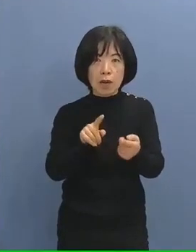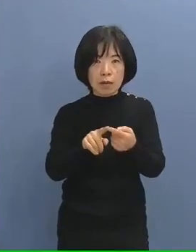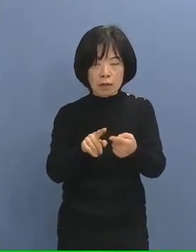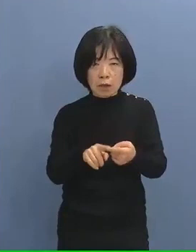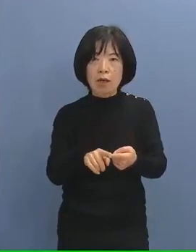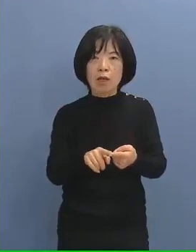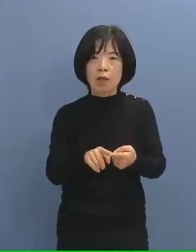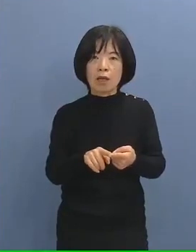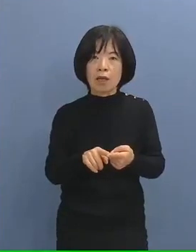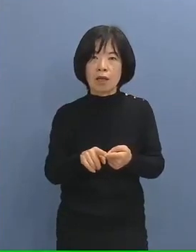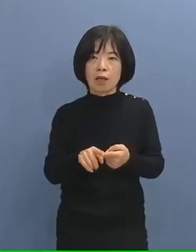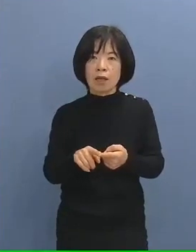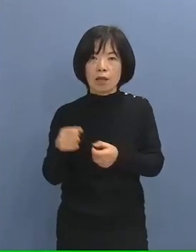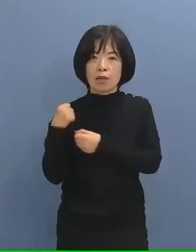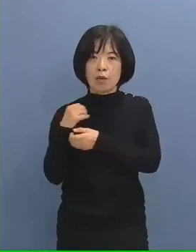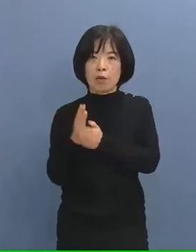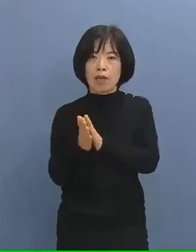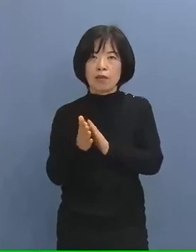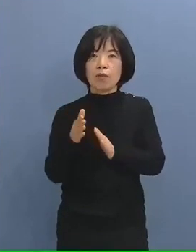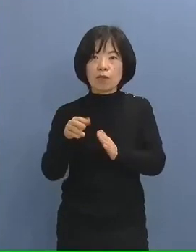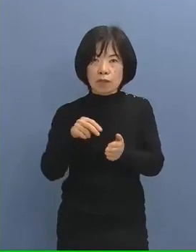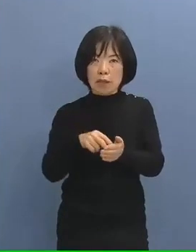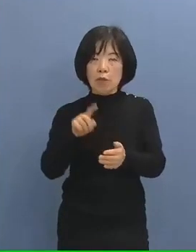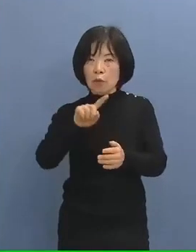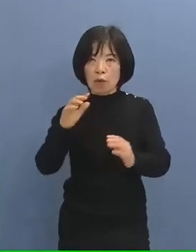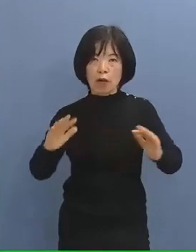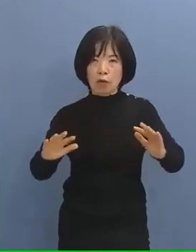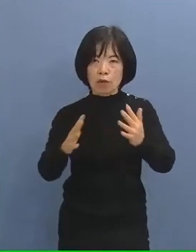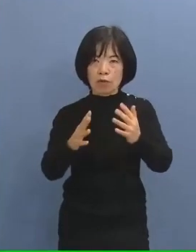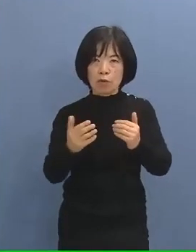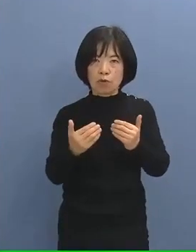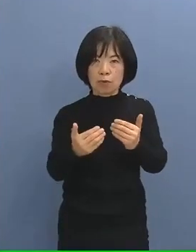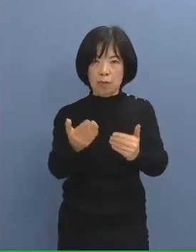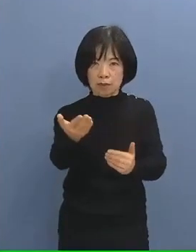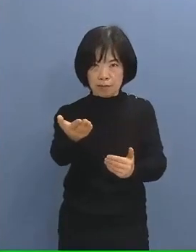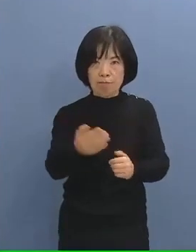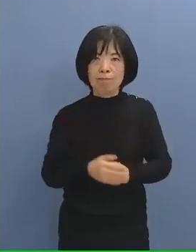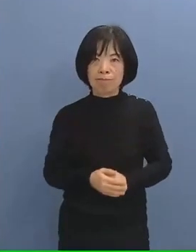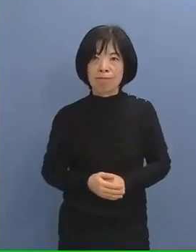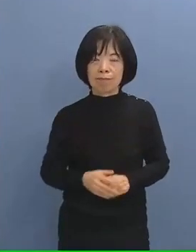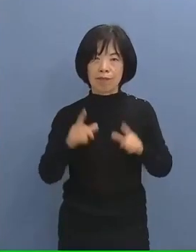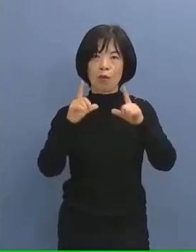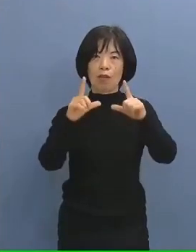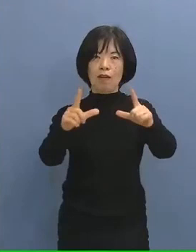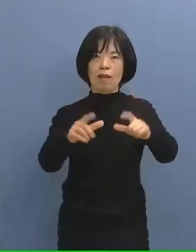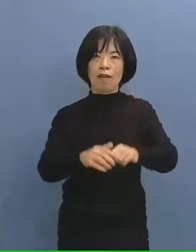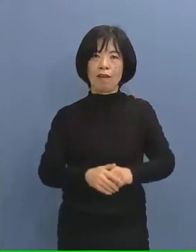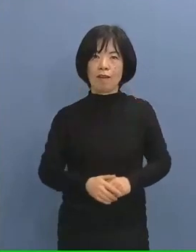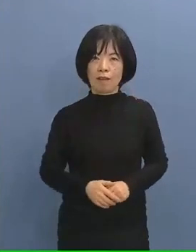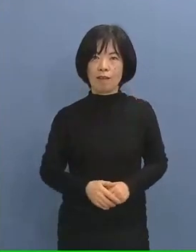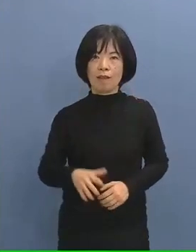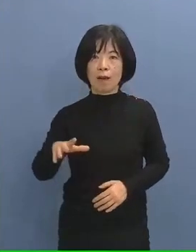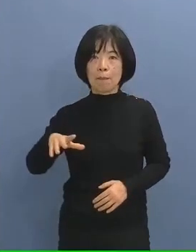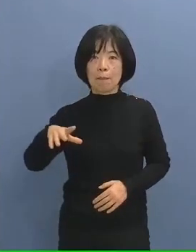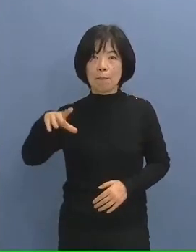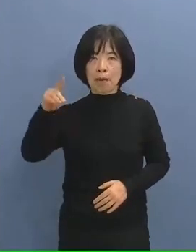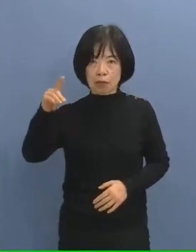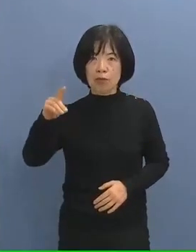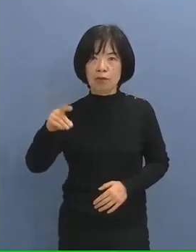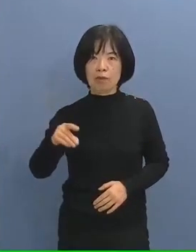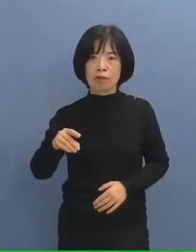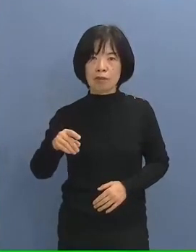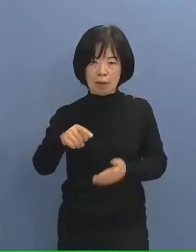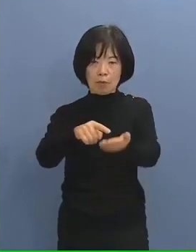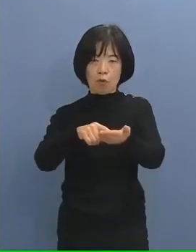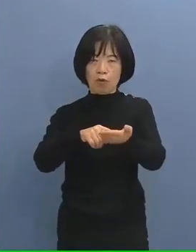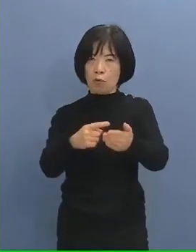万博に向けてですね、取り組んでいきたいか、お考えを聞かせください。 そうですね、 まずベースとなる100件以上の申